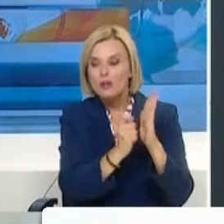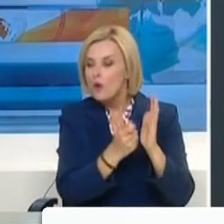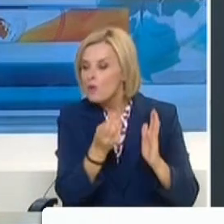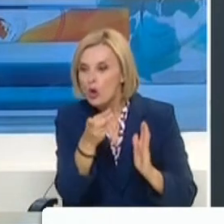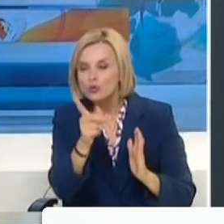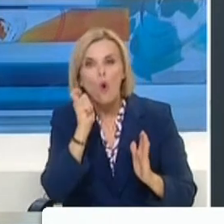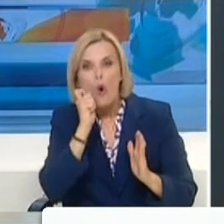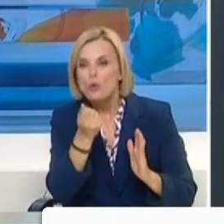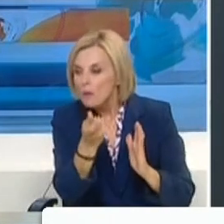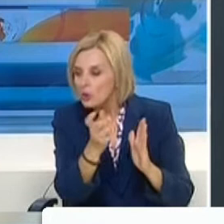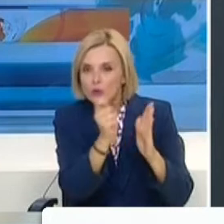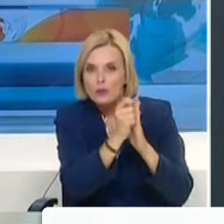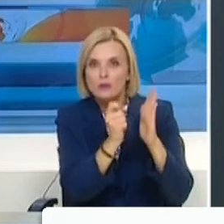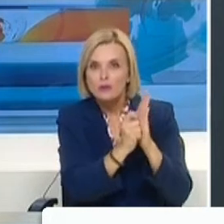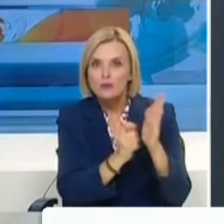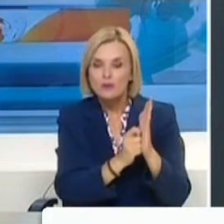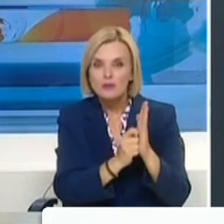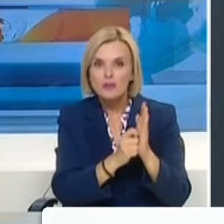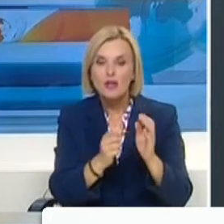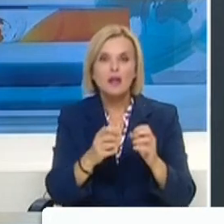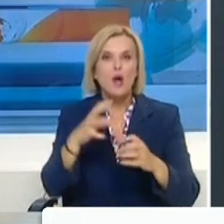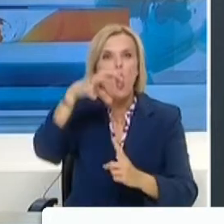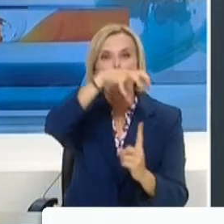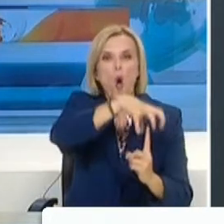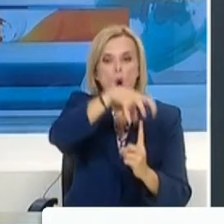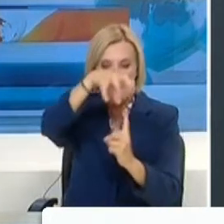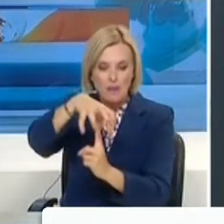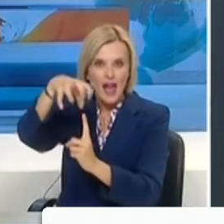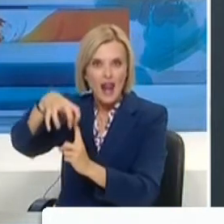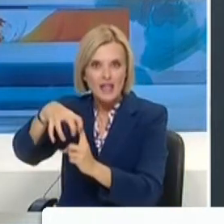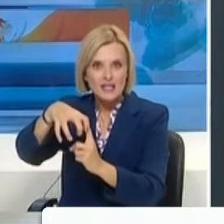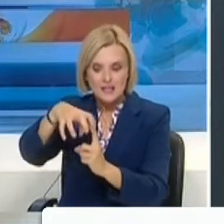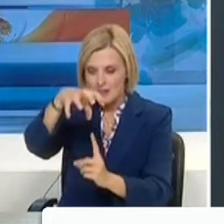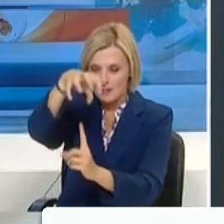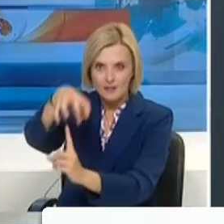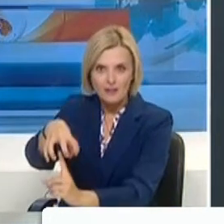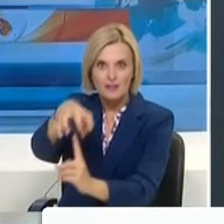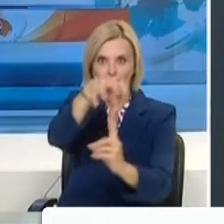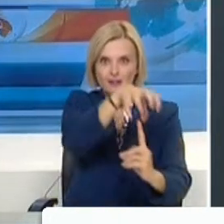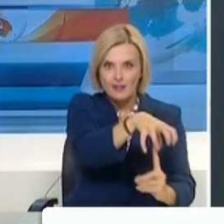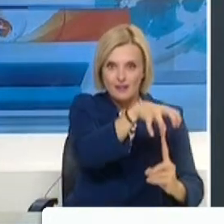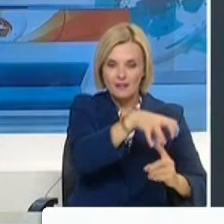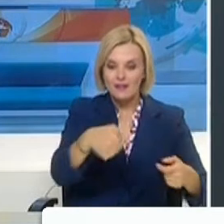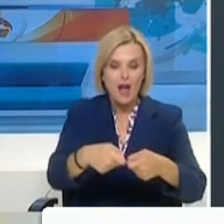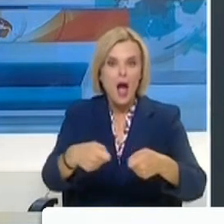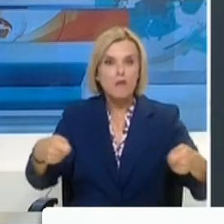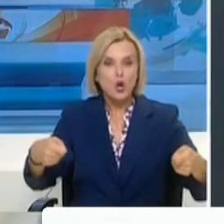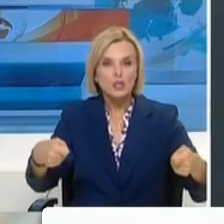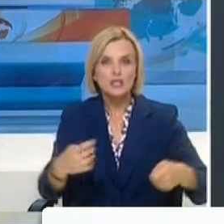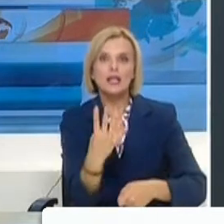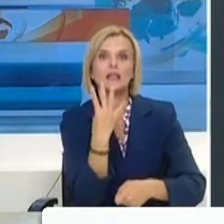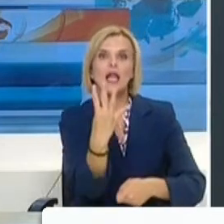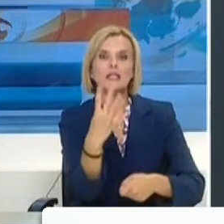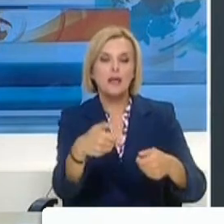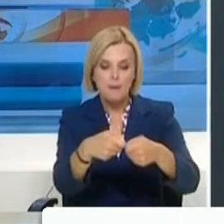παρευρισκομένων. Όσον αφορά στην απόσταση ανάμεσα στις ομπρέλες, η ελάχιστη απόσταση μεταξύ των αξώνων των ομπρελών ορίζονται στα